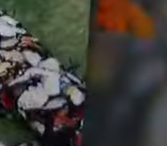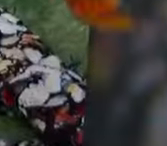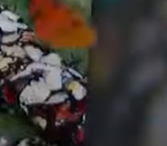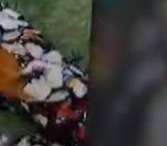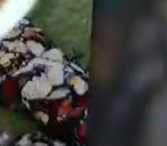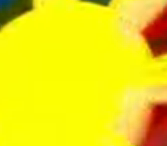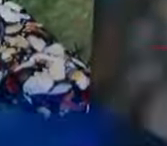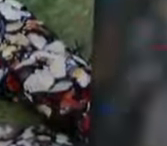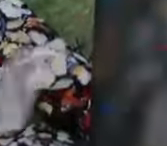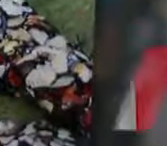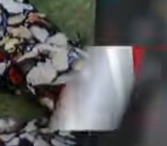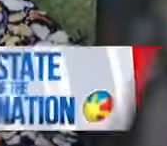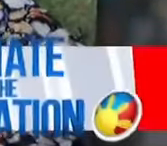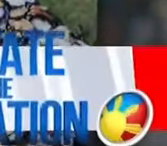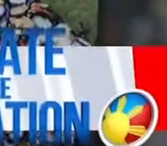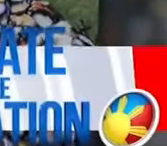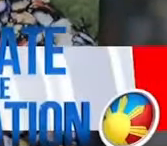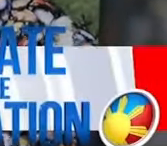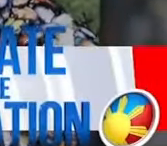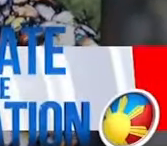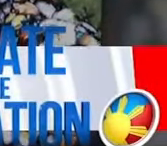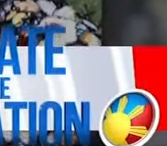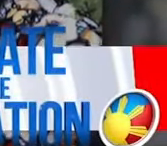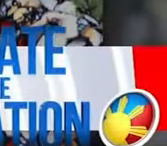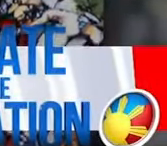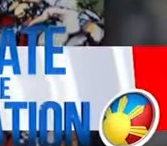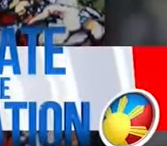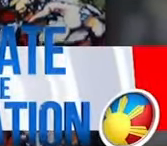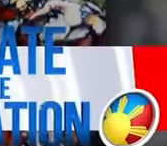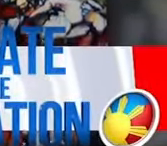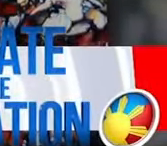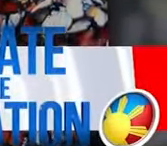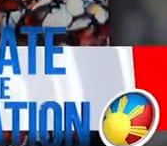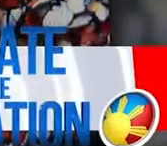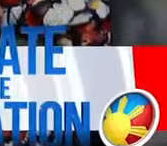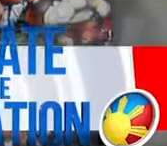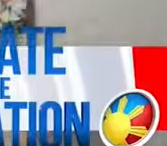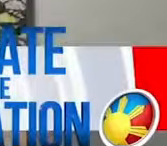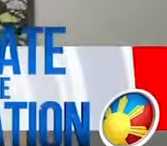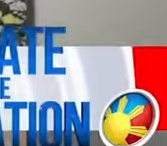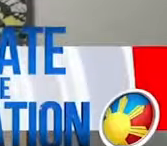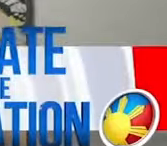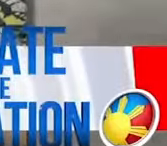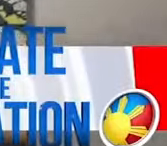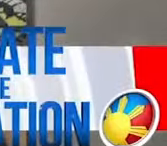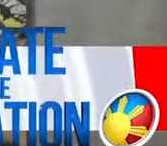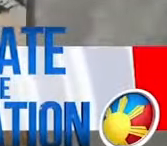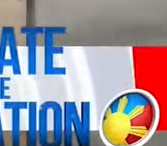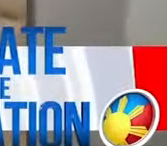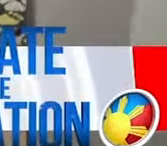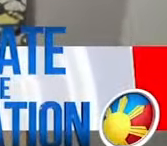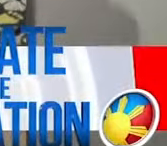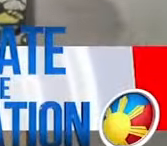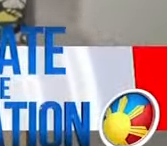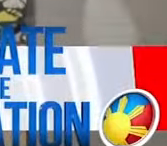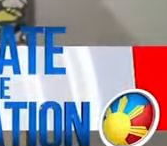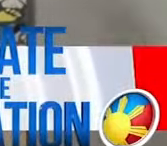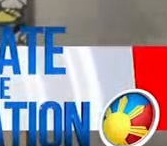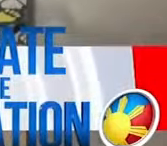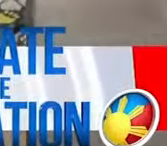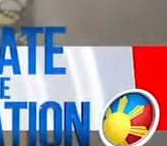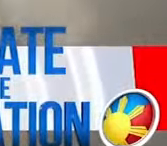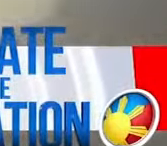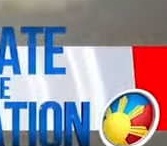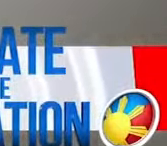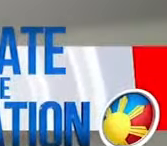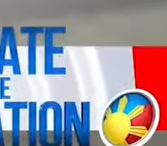news susunod butterfly suit ng isang binatilyo sa prom pinagtulungang tahiin ang kanyang kuya at nanay sa